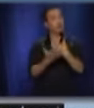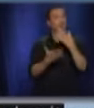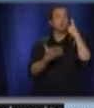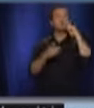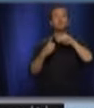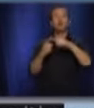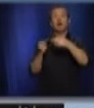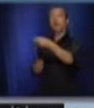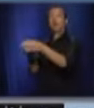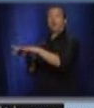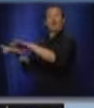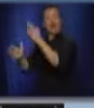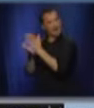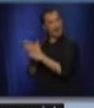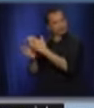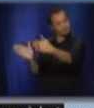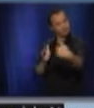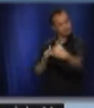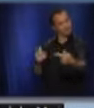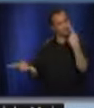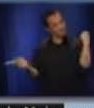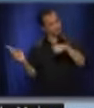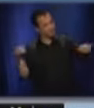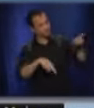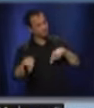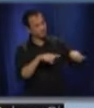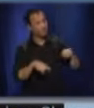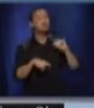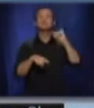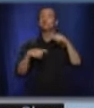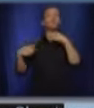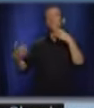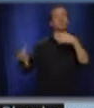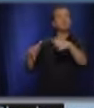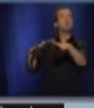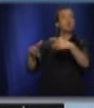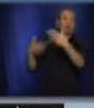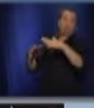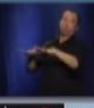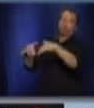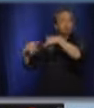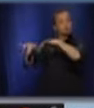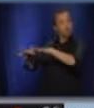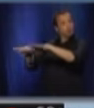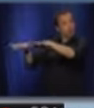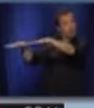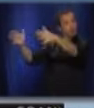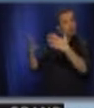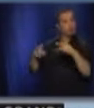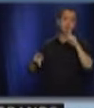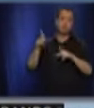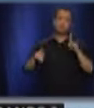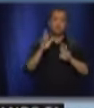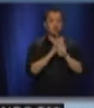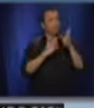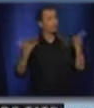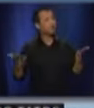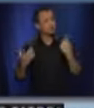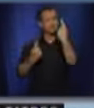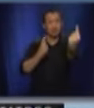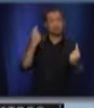ne collabore pas avec la santé publique, bien c'est autant de personnes qui vont développer des symptômes, qu'on n'aura pas isolés ou qu'on n'aura